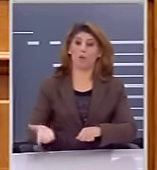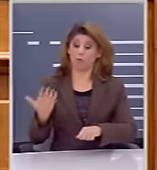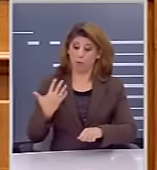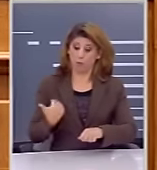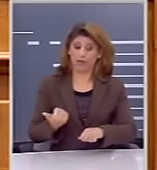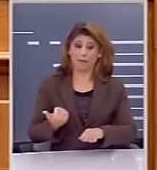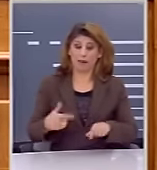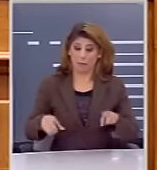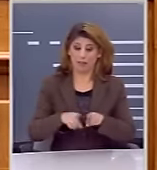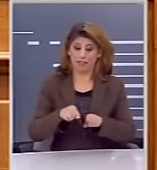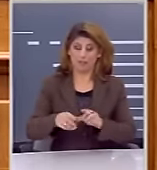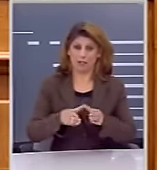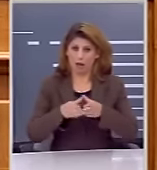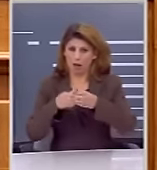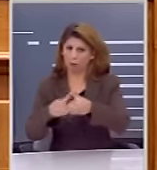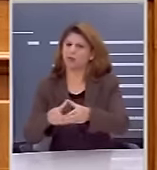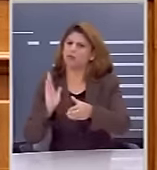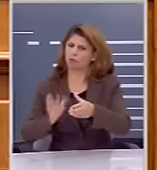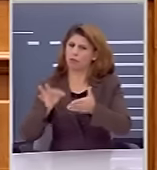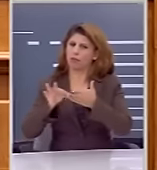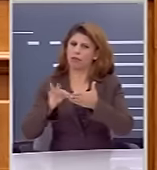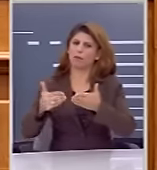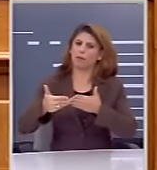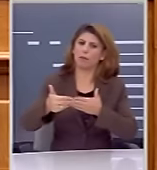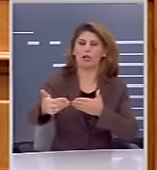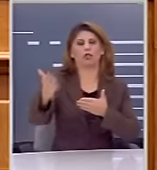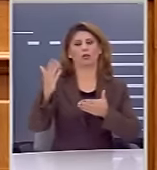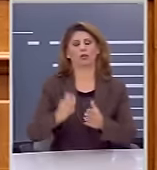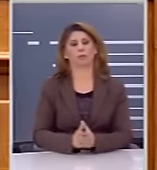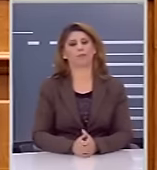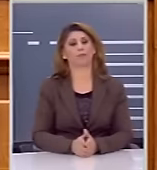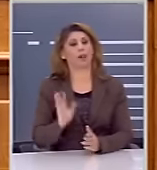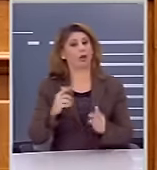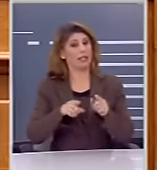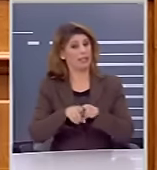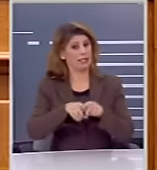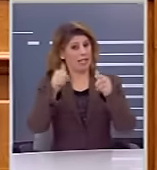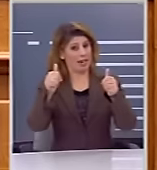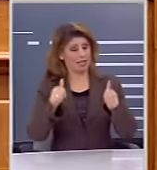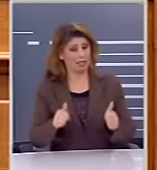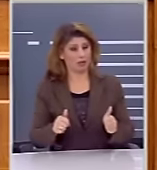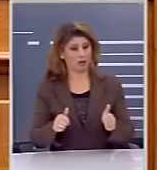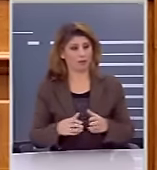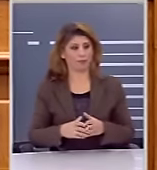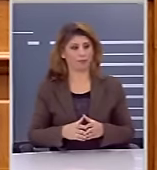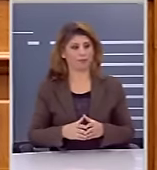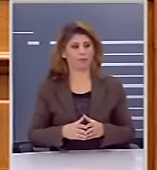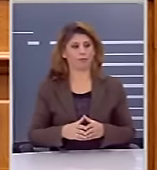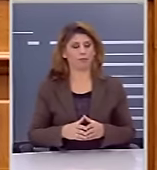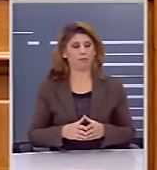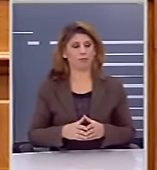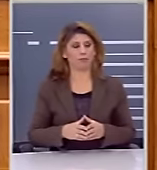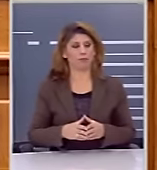την αποστολή μπορούμε να τη διορθώσουμε με μελλοντικές ενέργειες. Όσον αφορά τις ανακοινώσεις για τις οποίες